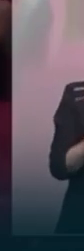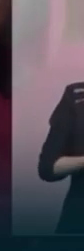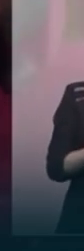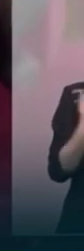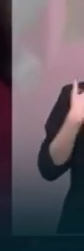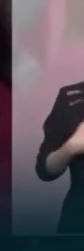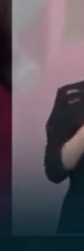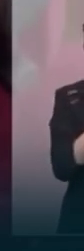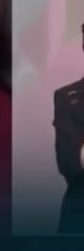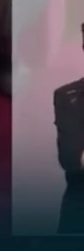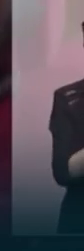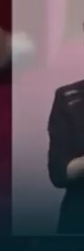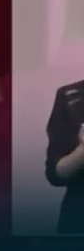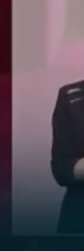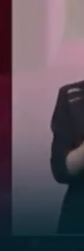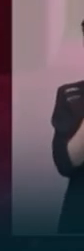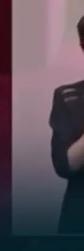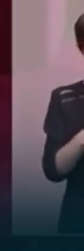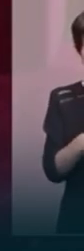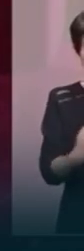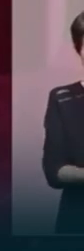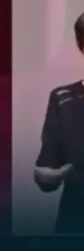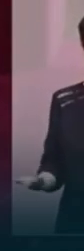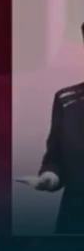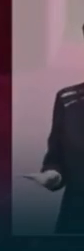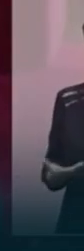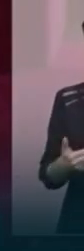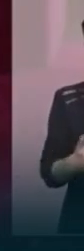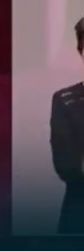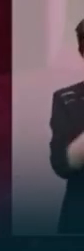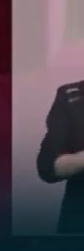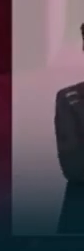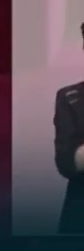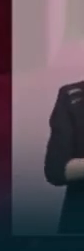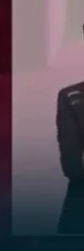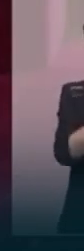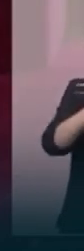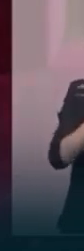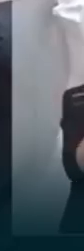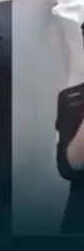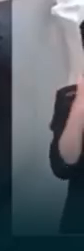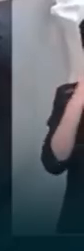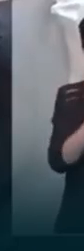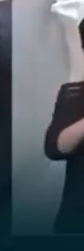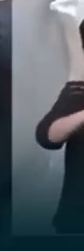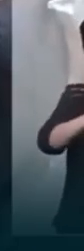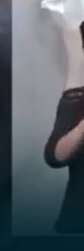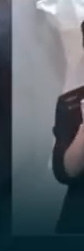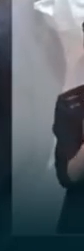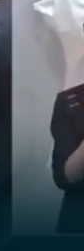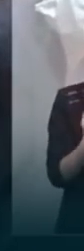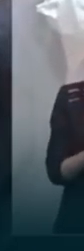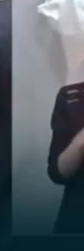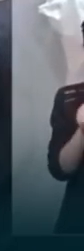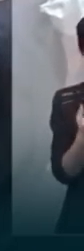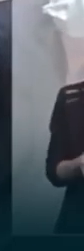handicap, je trouve que c'est mal à propos. Parce que ces milliards-là, quand on voit qu'il y en a 2,2 aujourd'hui pour les AESH, que nous pourrions